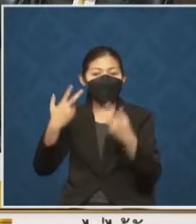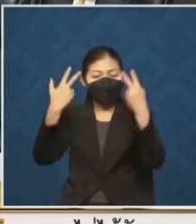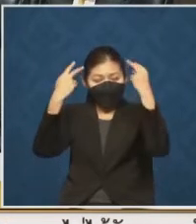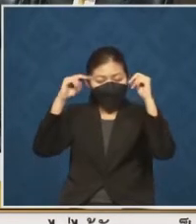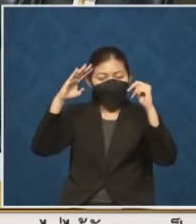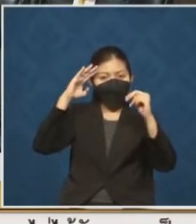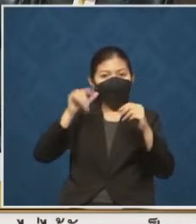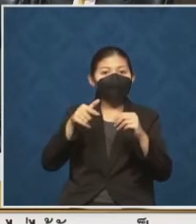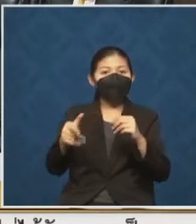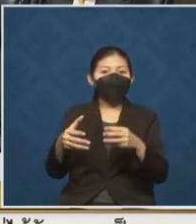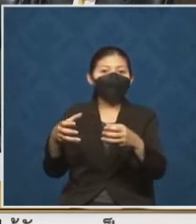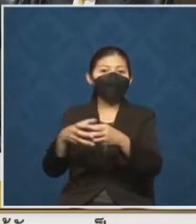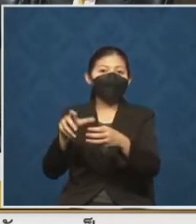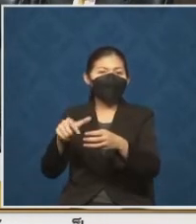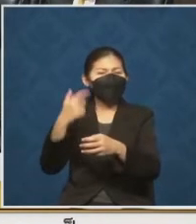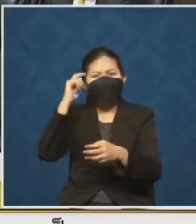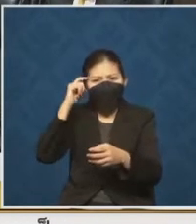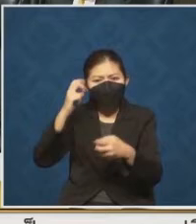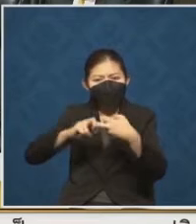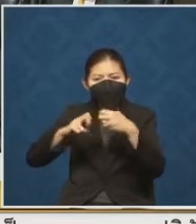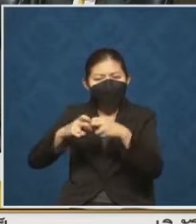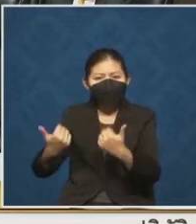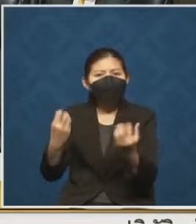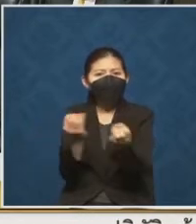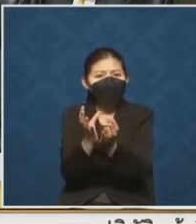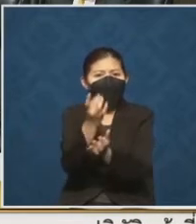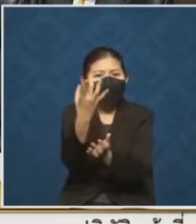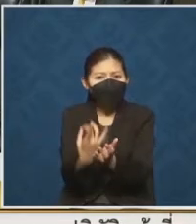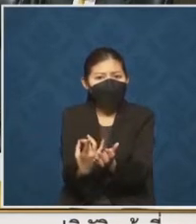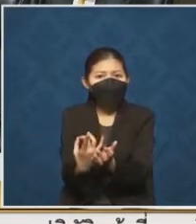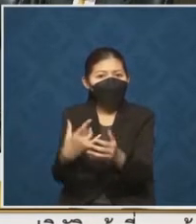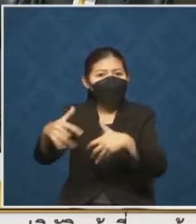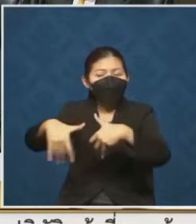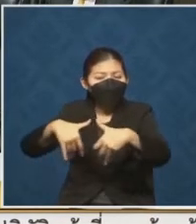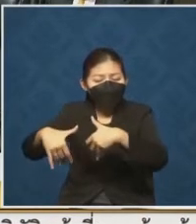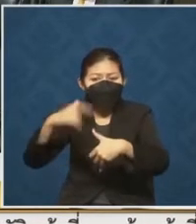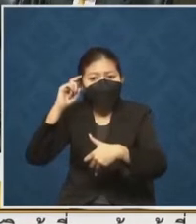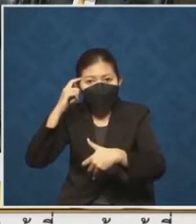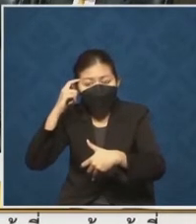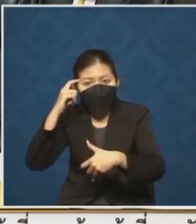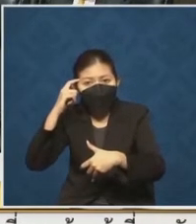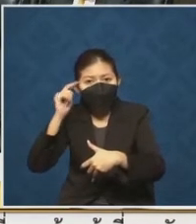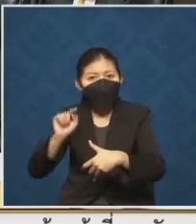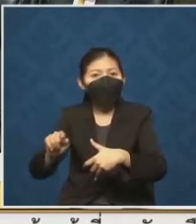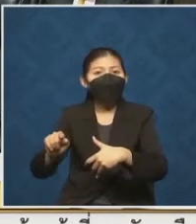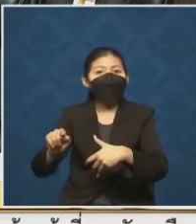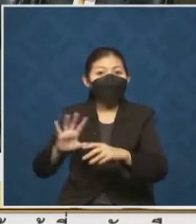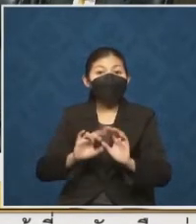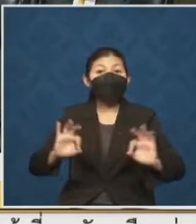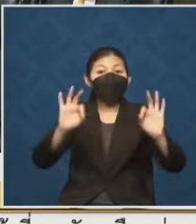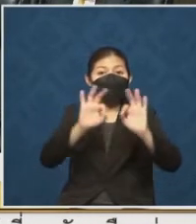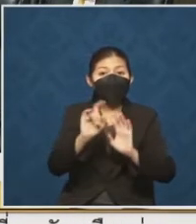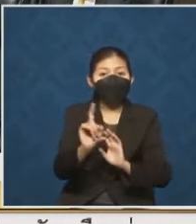นะคือปัญหาที่คณะรัฐมนตรีโดยเฉพาะฯพณฯนายกรัฐมนตรีเองเนี่ยไม่รู้ว่ามันเป็น